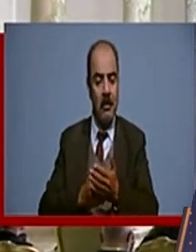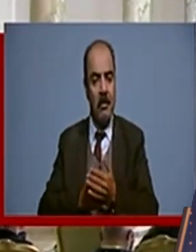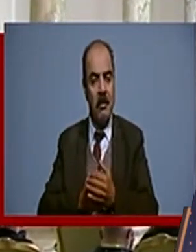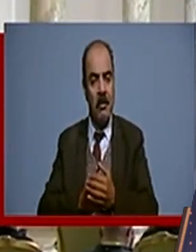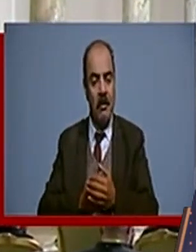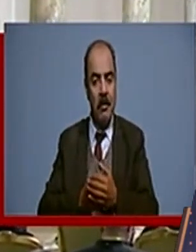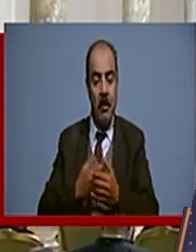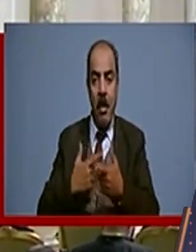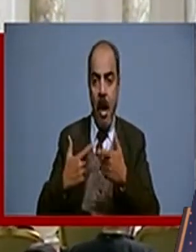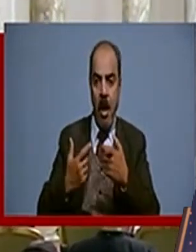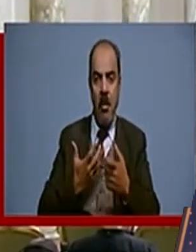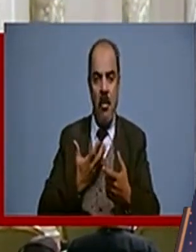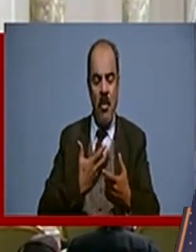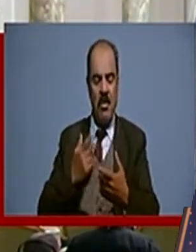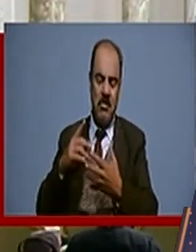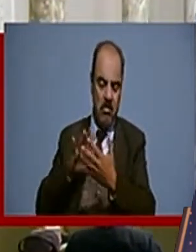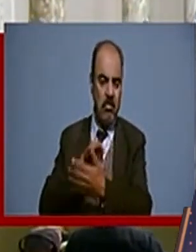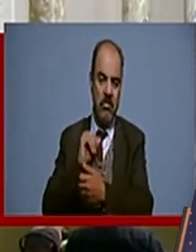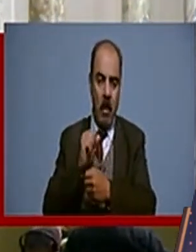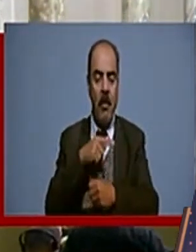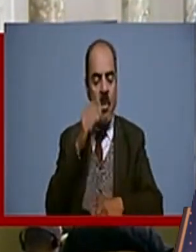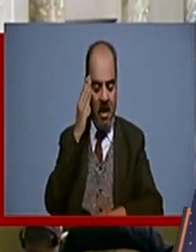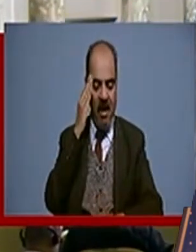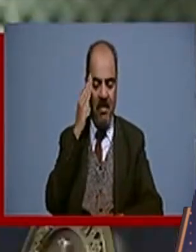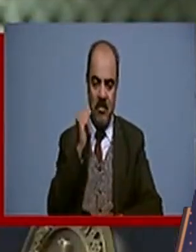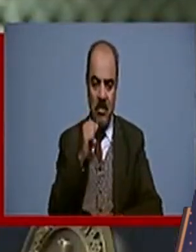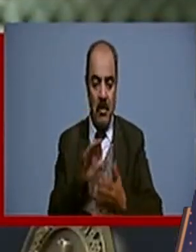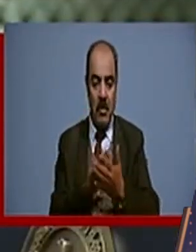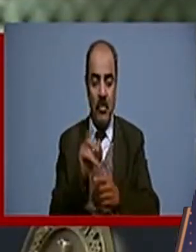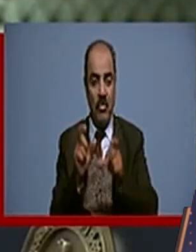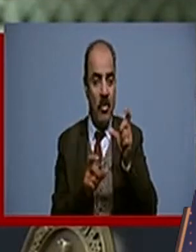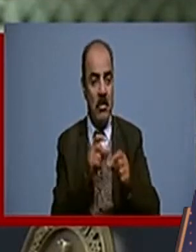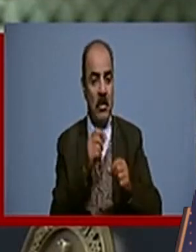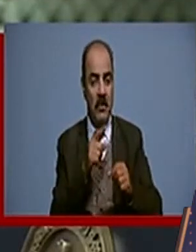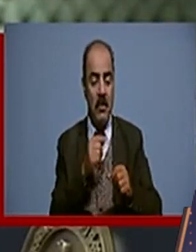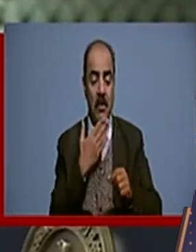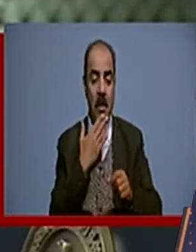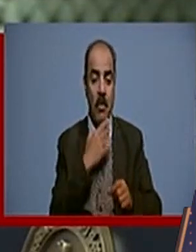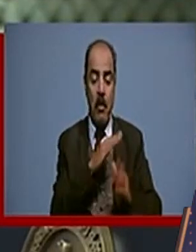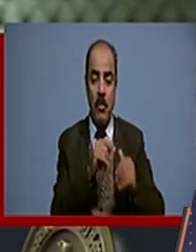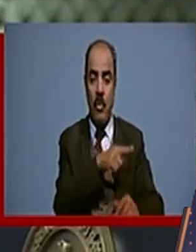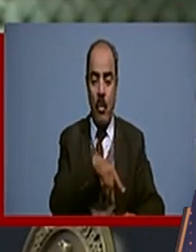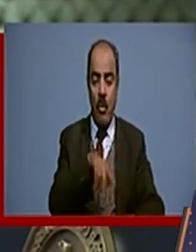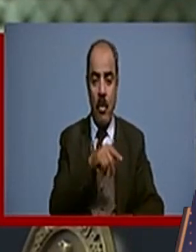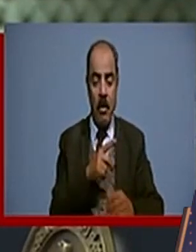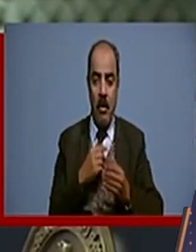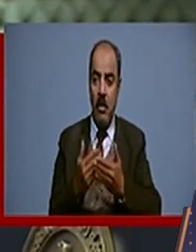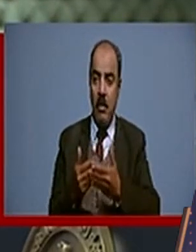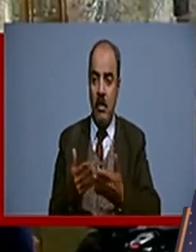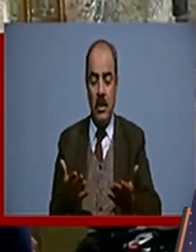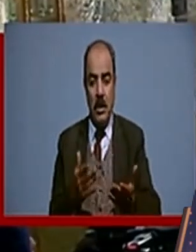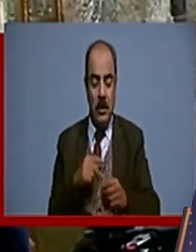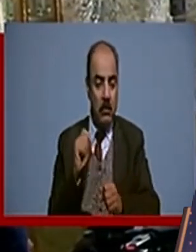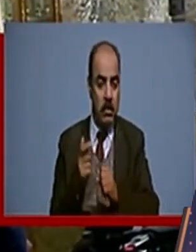الحرب الروسية في أوكرانيا، فنحن نعلم أن العديد من الأشخاص في أفريقيا ومصر يسددون ثمن